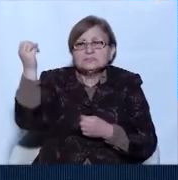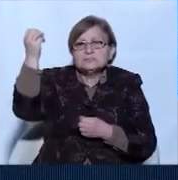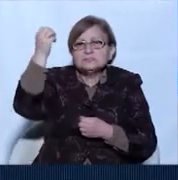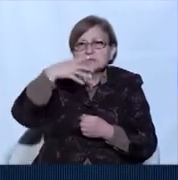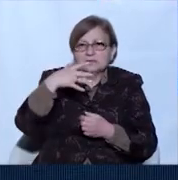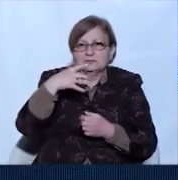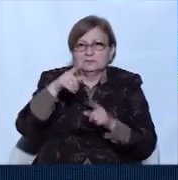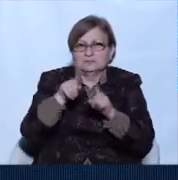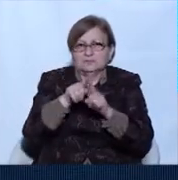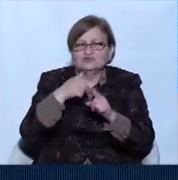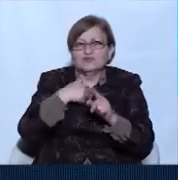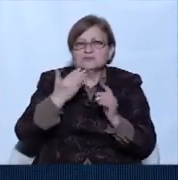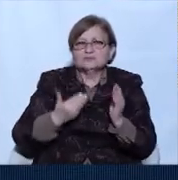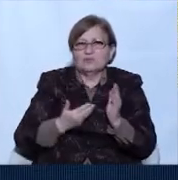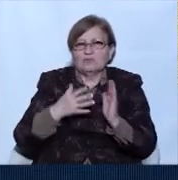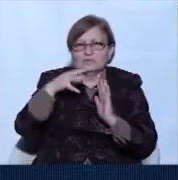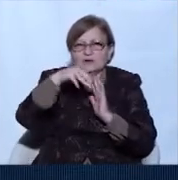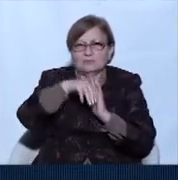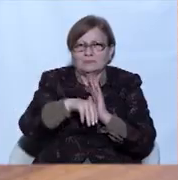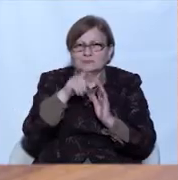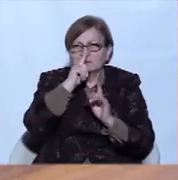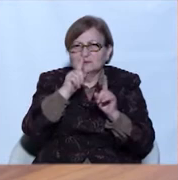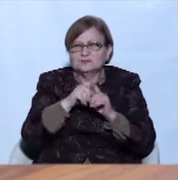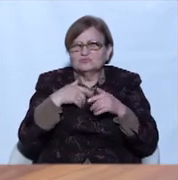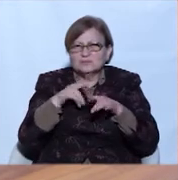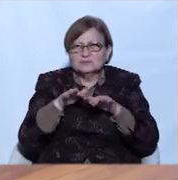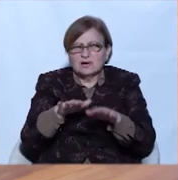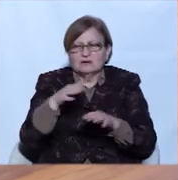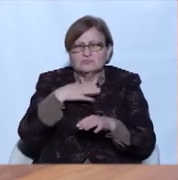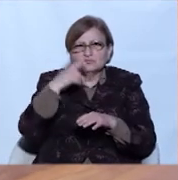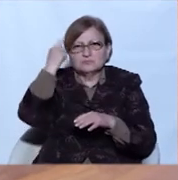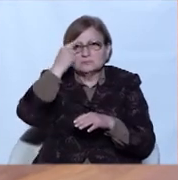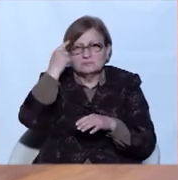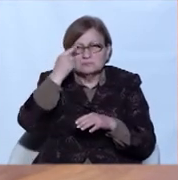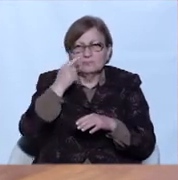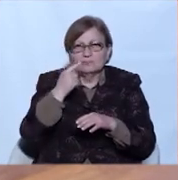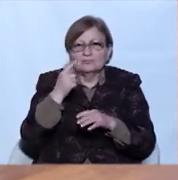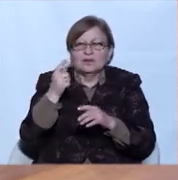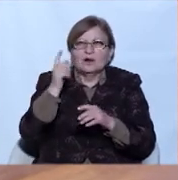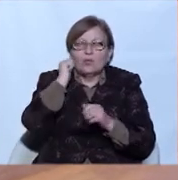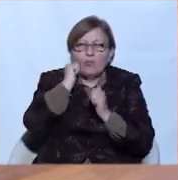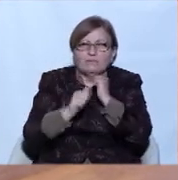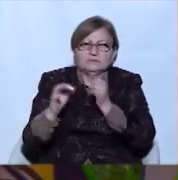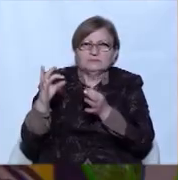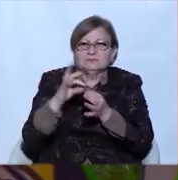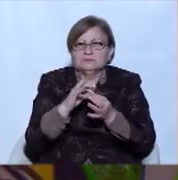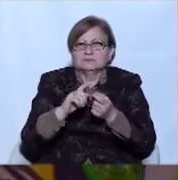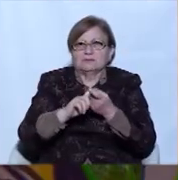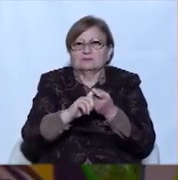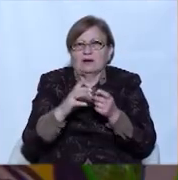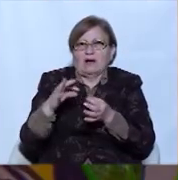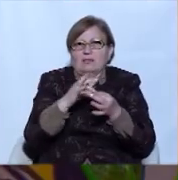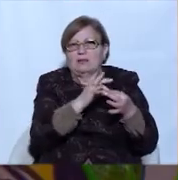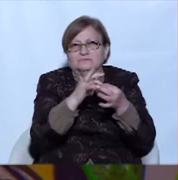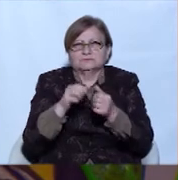სინათლე, რაც შეიძლება ჩვენს ცხოვრებას, ჩვენს საქმეებს და ჩვენს ფიქრს თან ახლდეს. ეს არის,